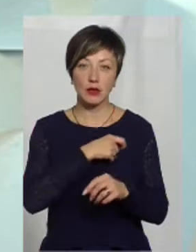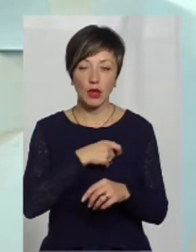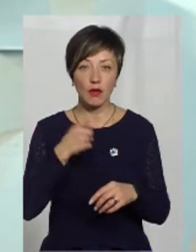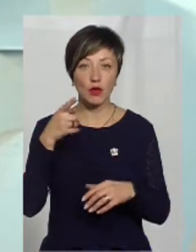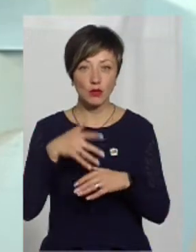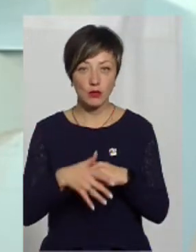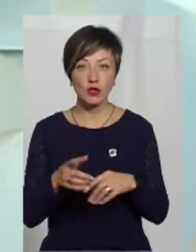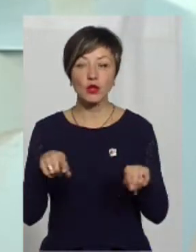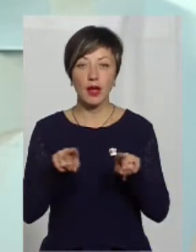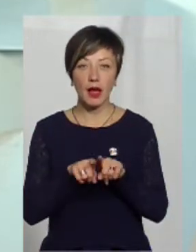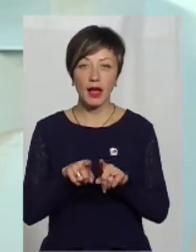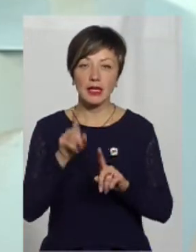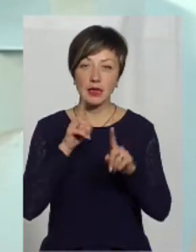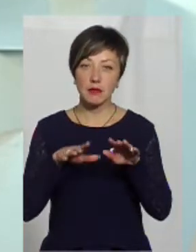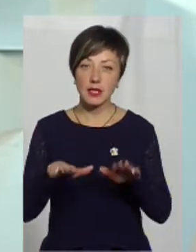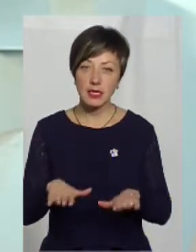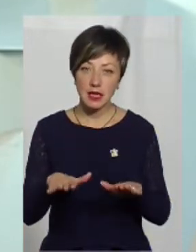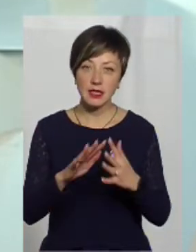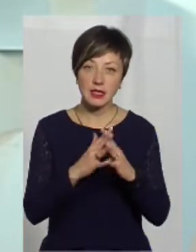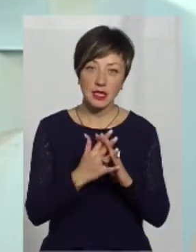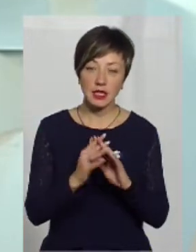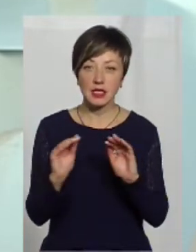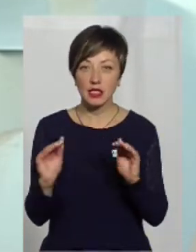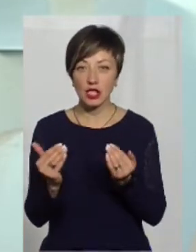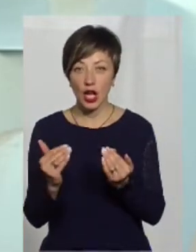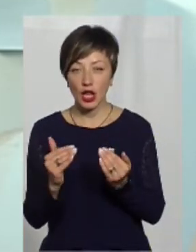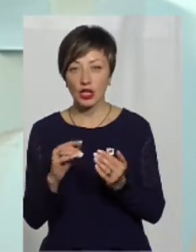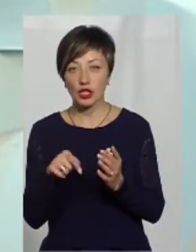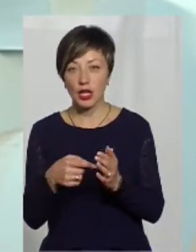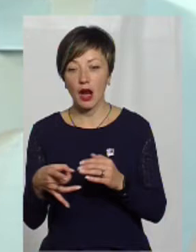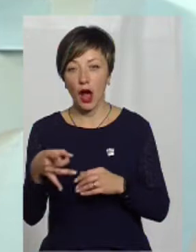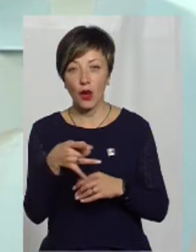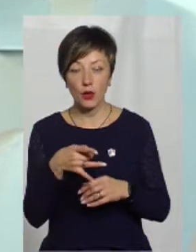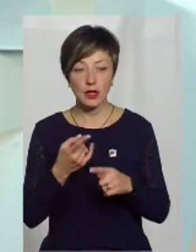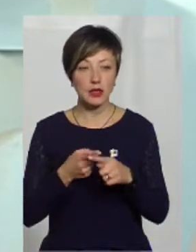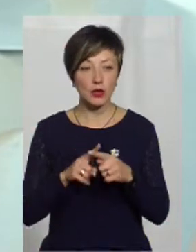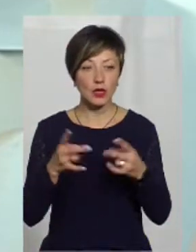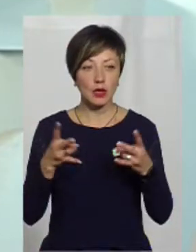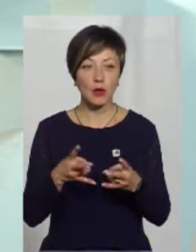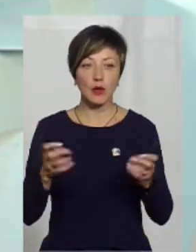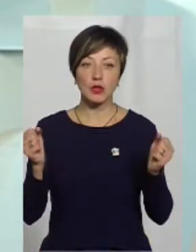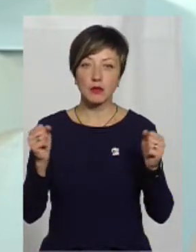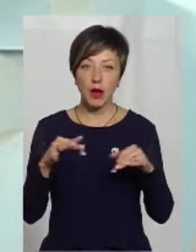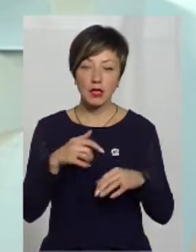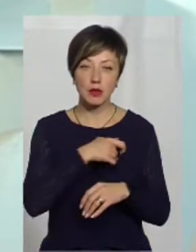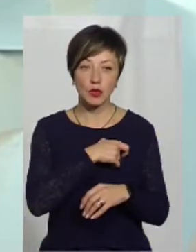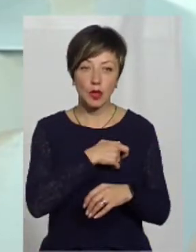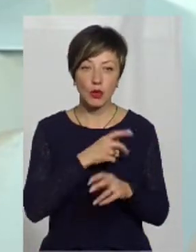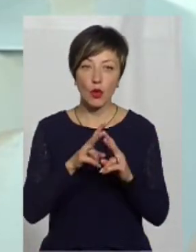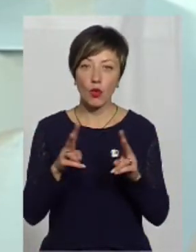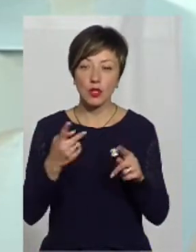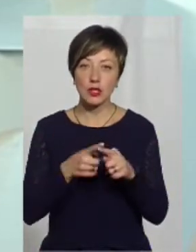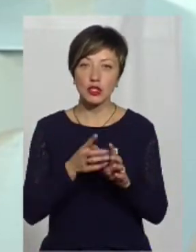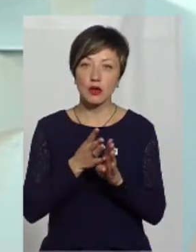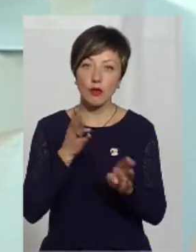таке сесії там, місцевих, там, чи сільських, чи селищних рад, чи районних. Для цього треба було зібратися депутатам. В когось це